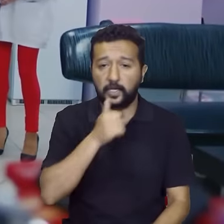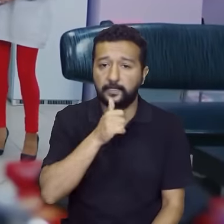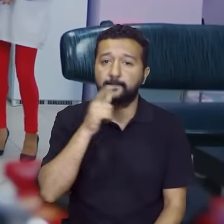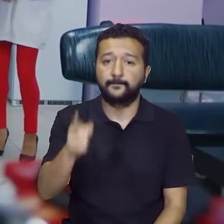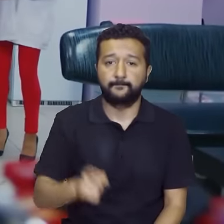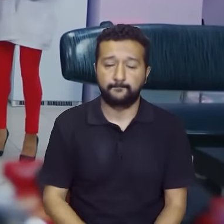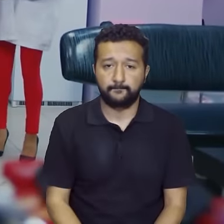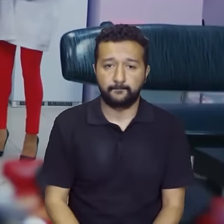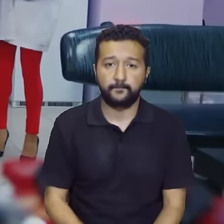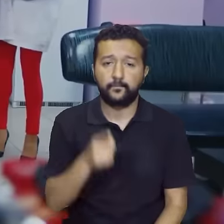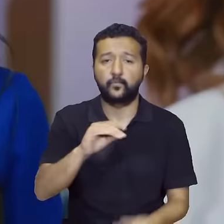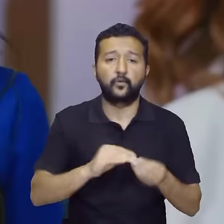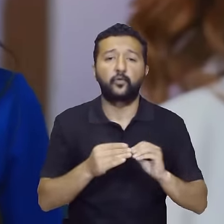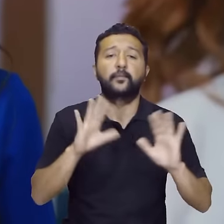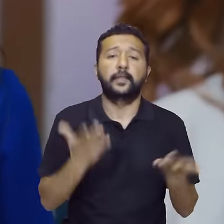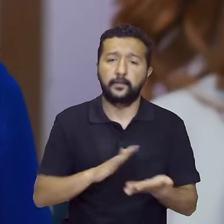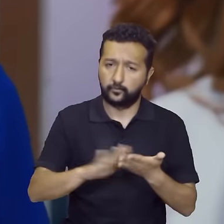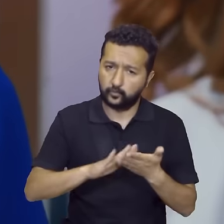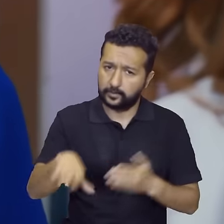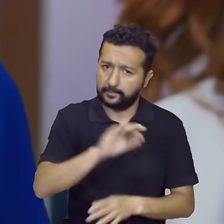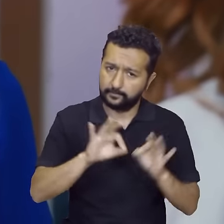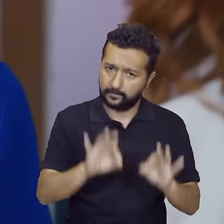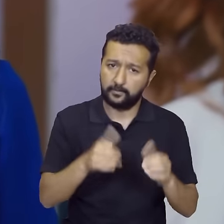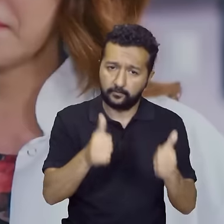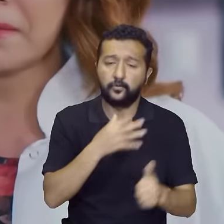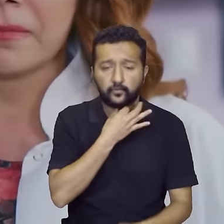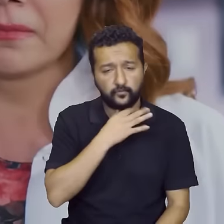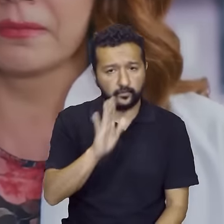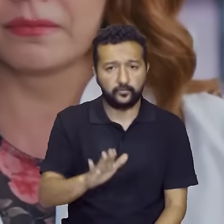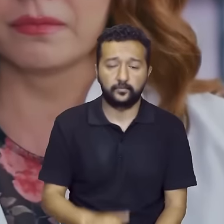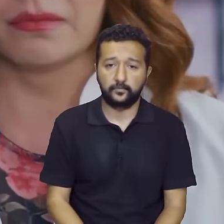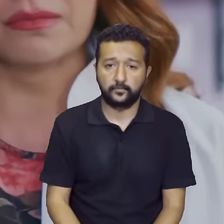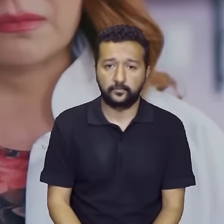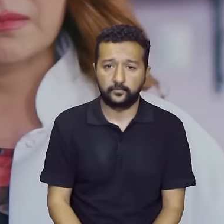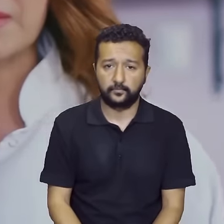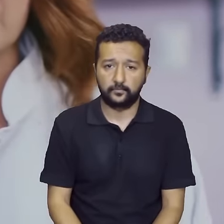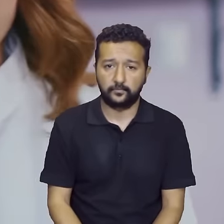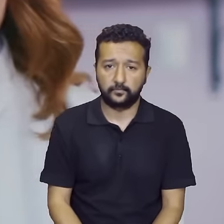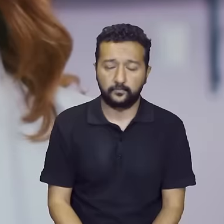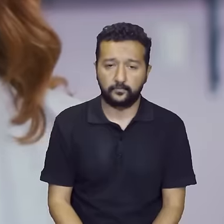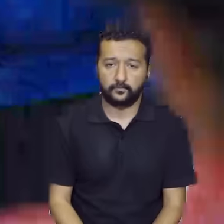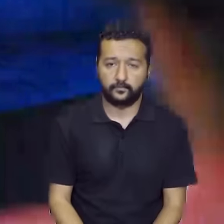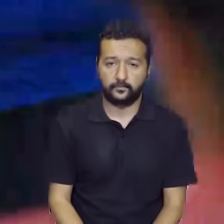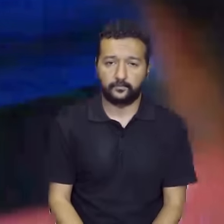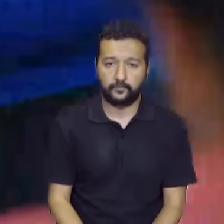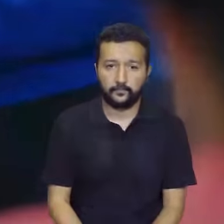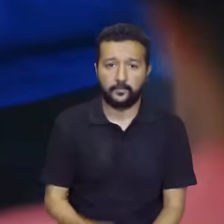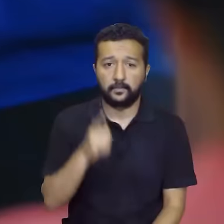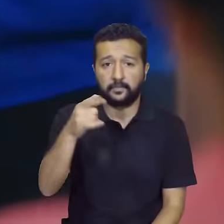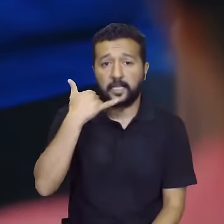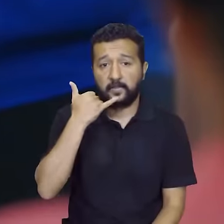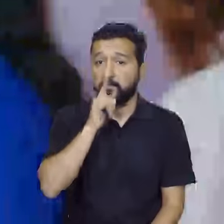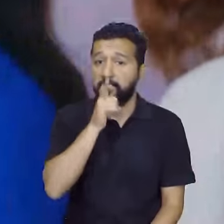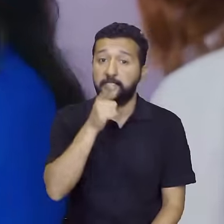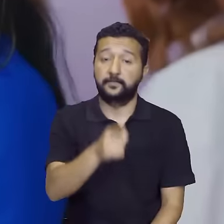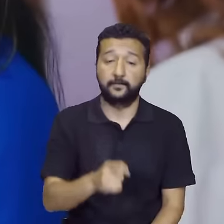olasıca. Problem değil, hallettik her şeyi, tamam mı? Lütfen. Mahcup içine sinmeden kabullendi. Birinin telefonu